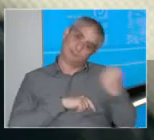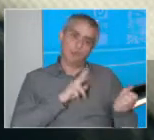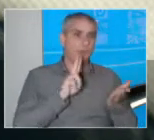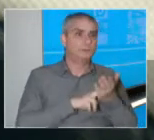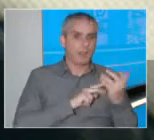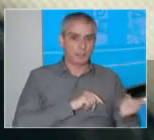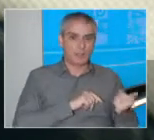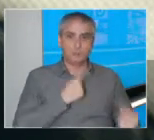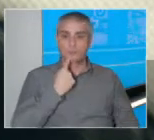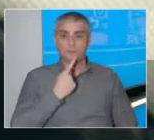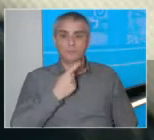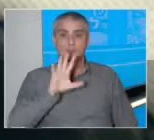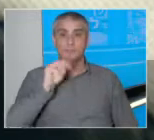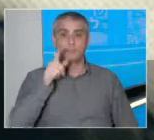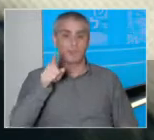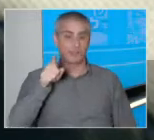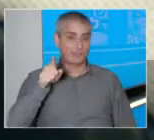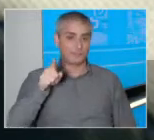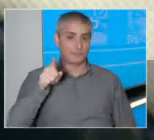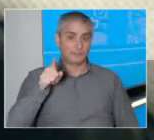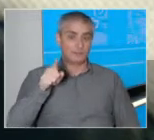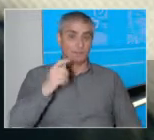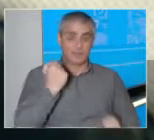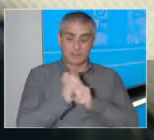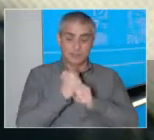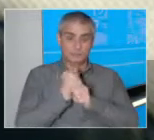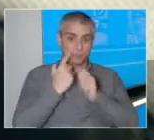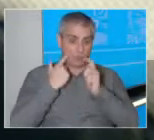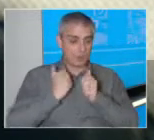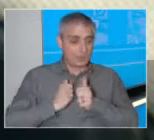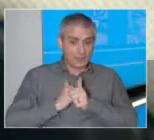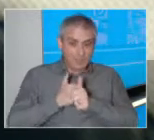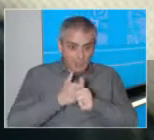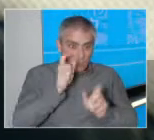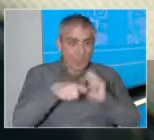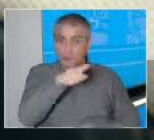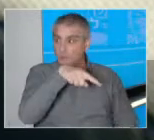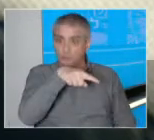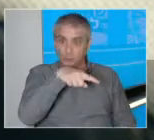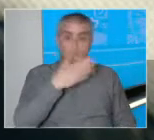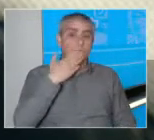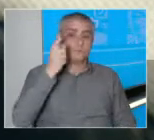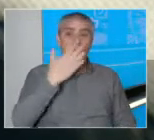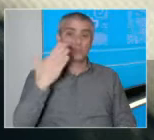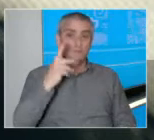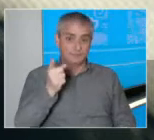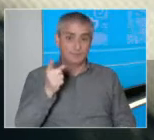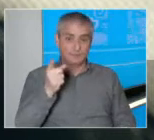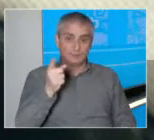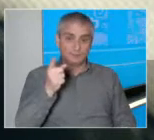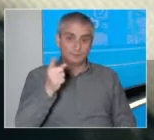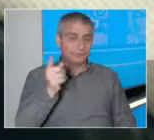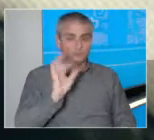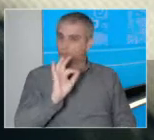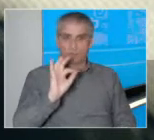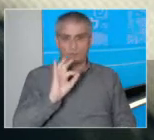צדק בזה שהוא אמר, אם אתם תבצעו ריגול אחר אנשים בירושלים המזרחית,